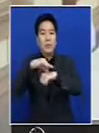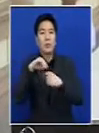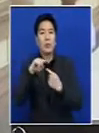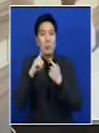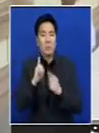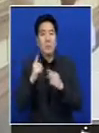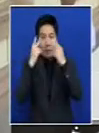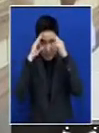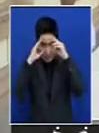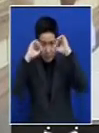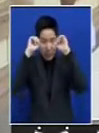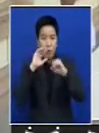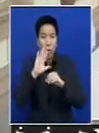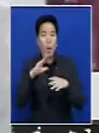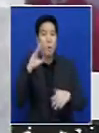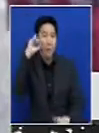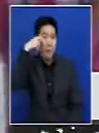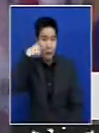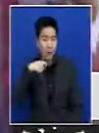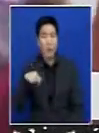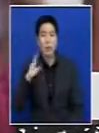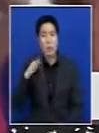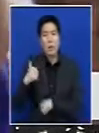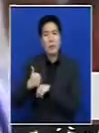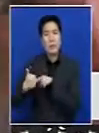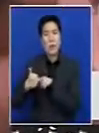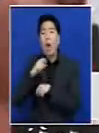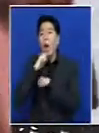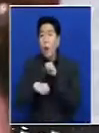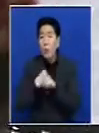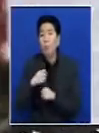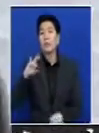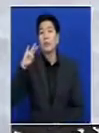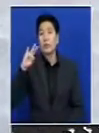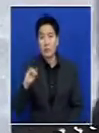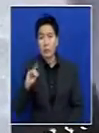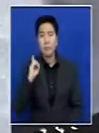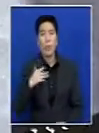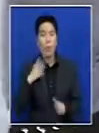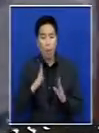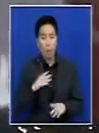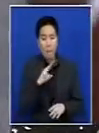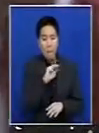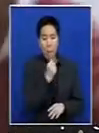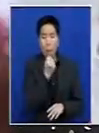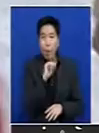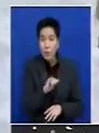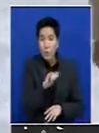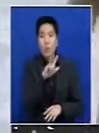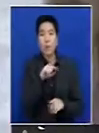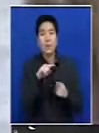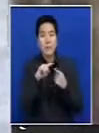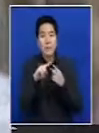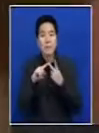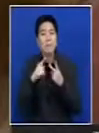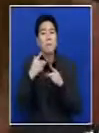อชื่อชิงตำแหน่งประธานาธิบดีโดยที่นายถิ่นจอคนนี้อายุ70ปีแล้วนะคะเป็นชนเชื้อสายหม่อนพม่าจบการศึกษาม